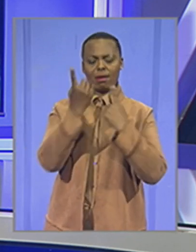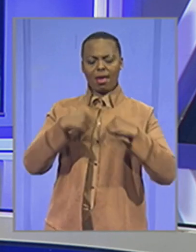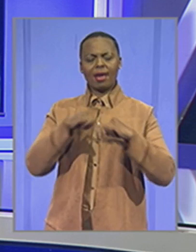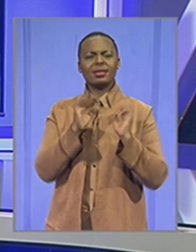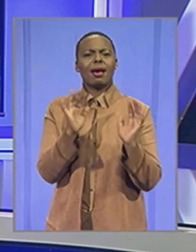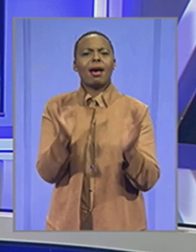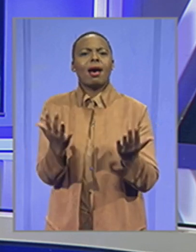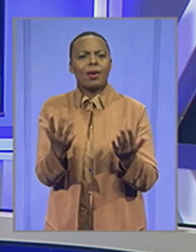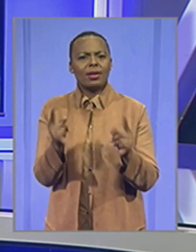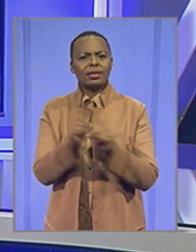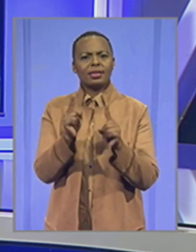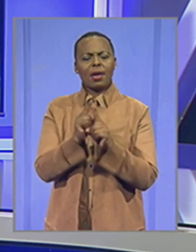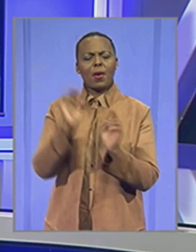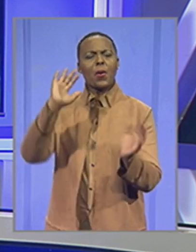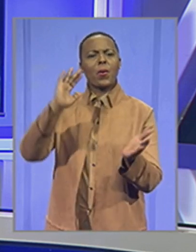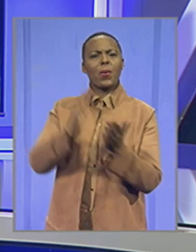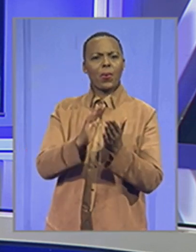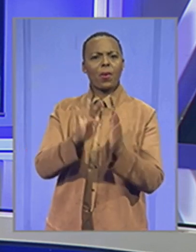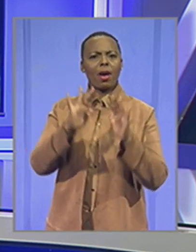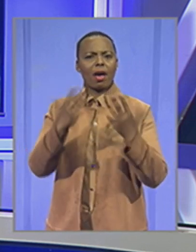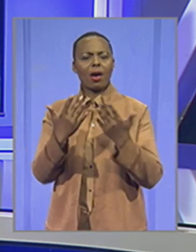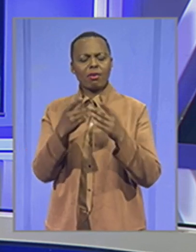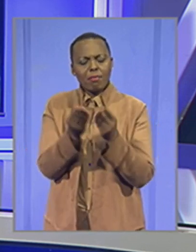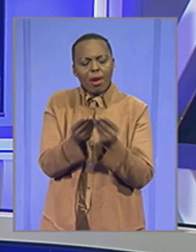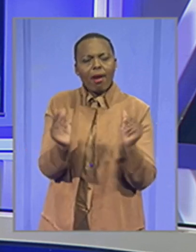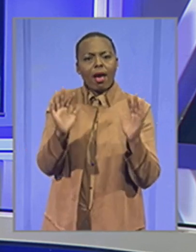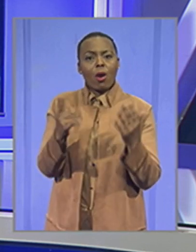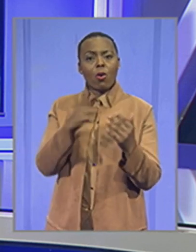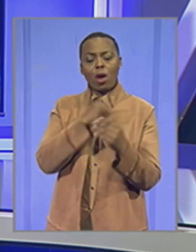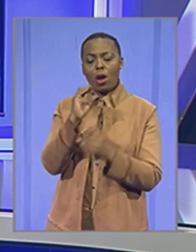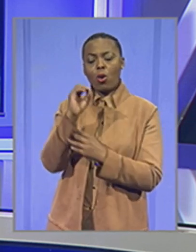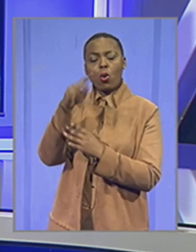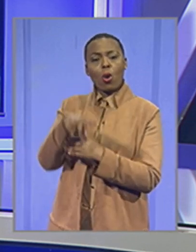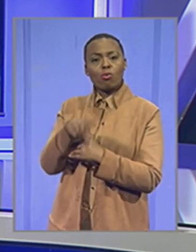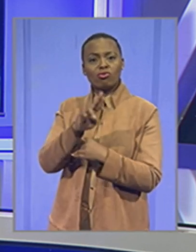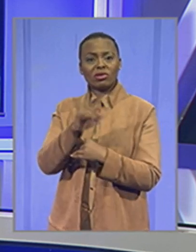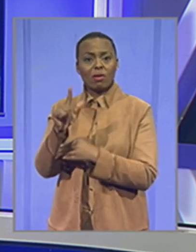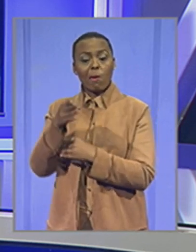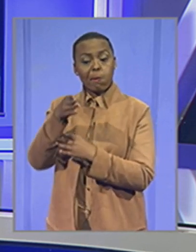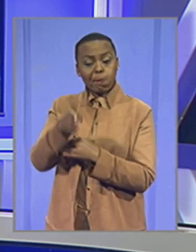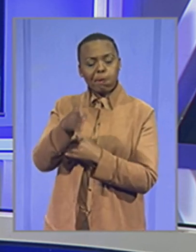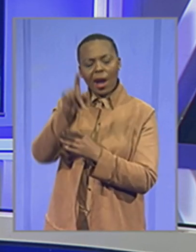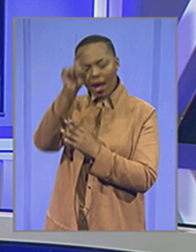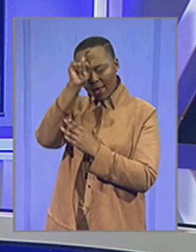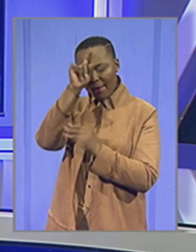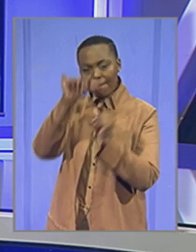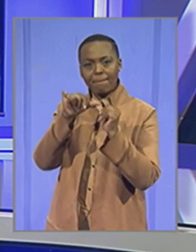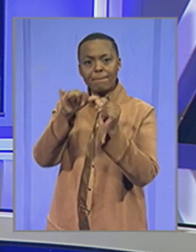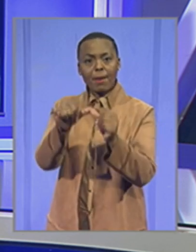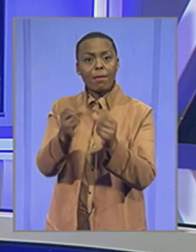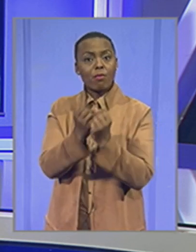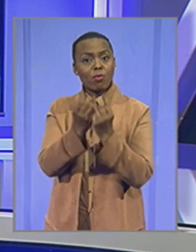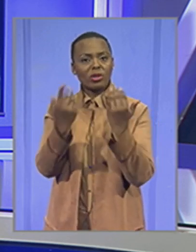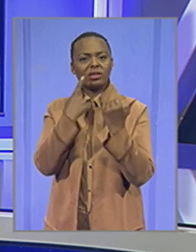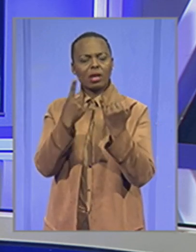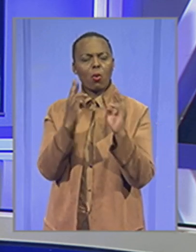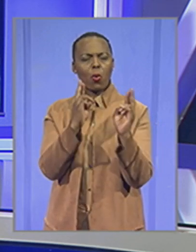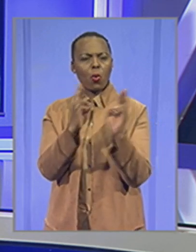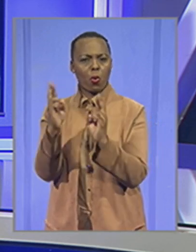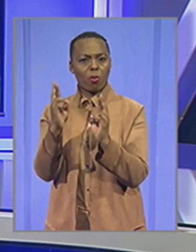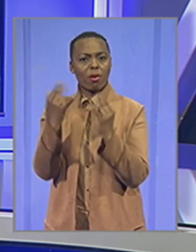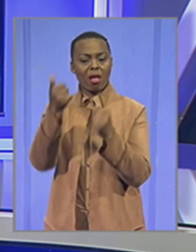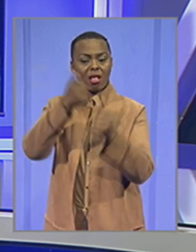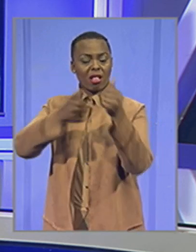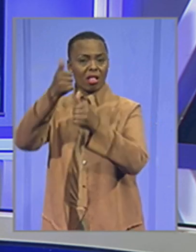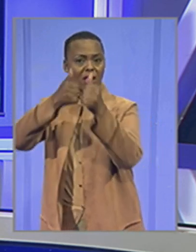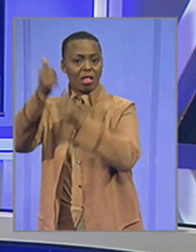e ka fokodiwa jang jaaka fa kopano ya COP27 e tsweletse ga jana kwa Egepeta bontsi jwa re le mororo bana le solofelo ya gore ba